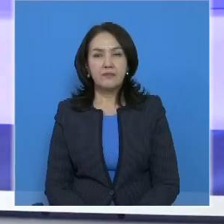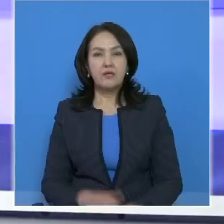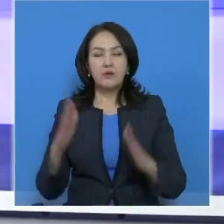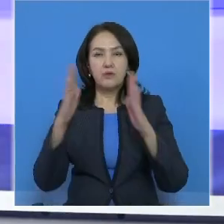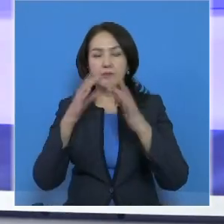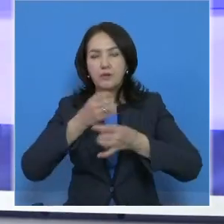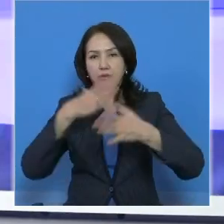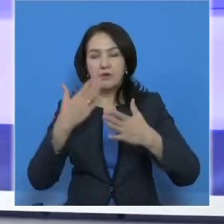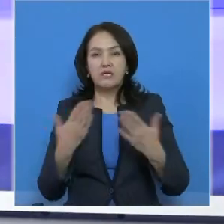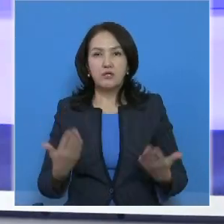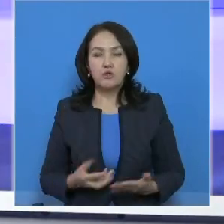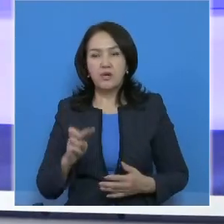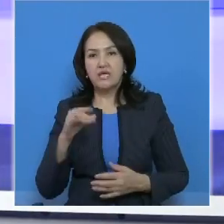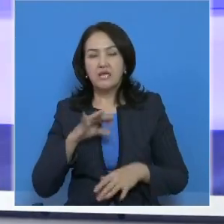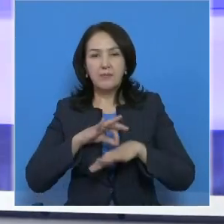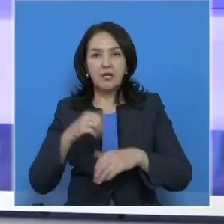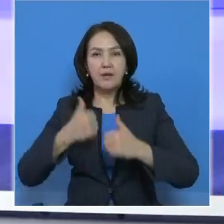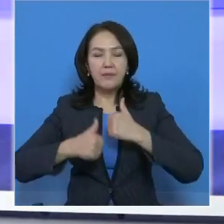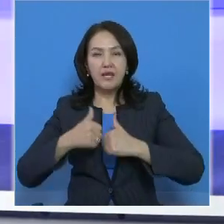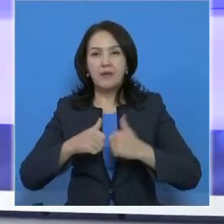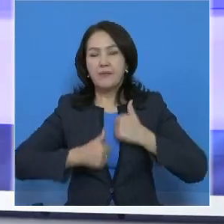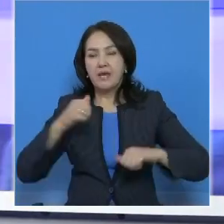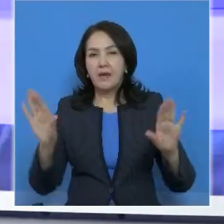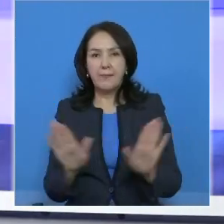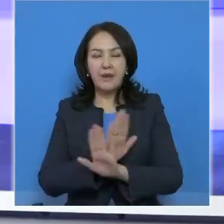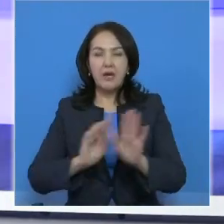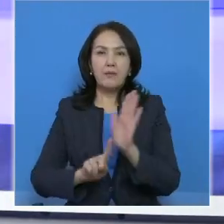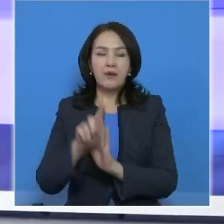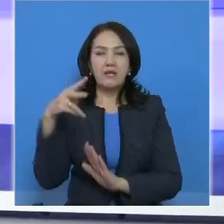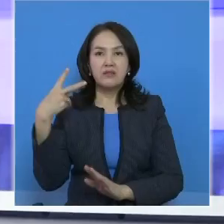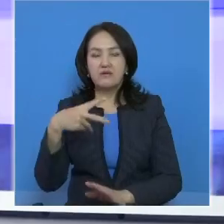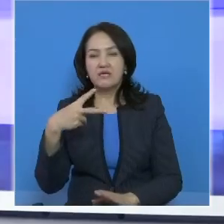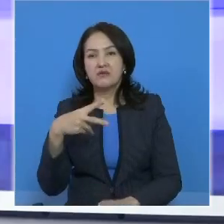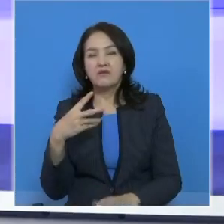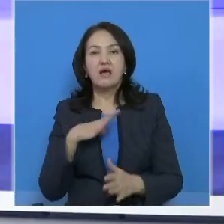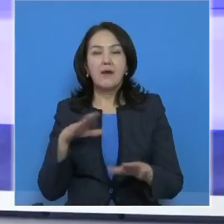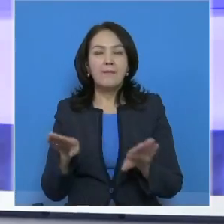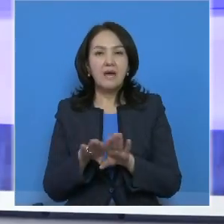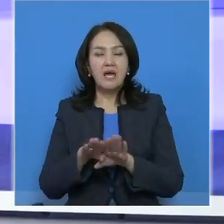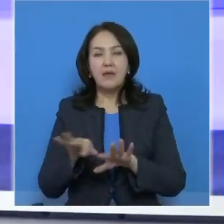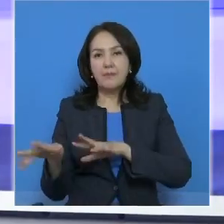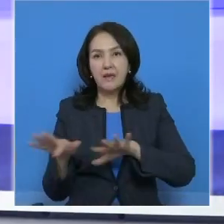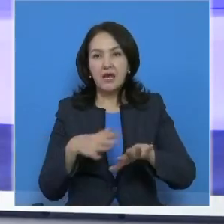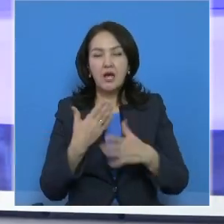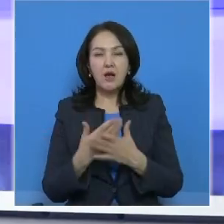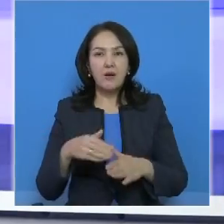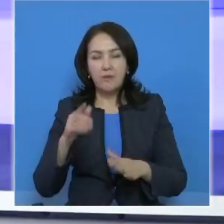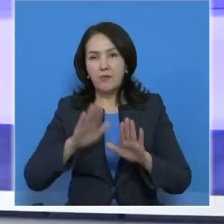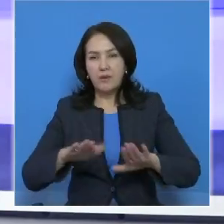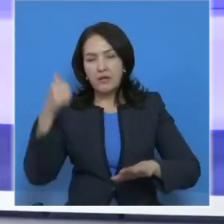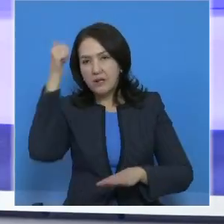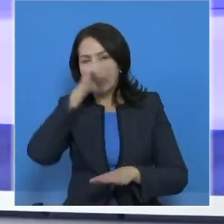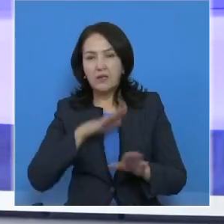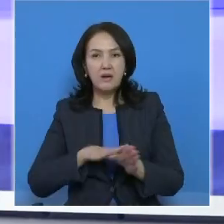В Доме культуры жилого массива Нокина прошел конкурс патриотической песни «Бастау-2022». Это итоговое мероприятие в рамках Года детей.